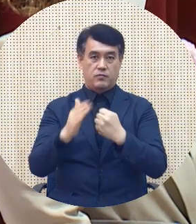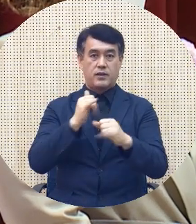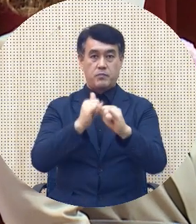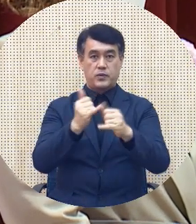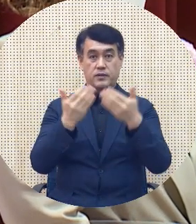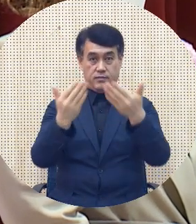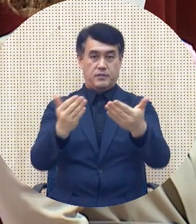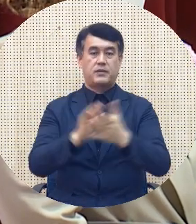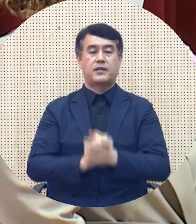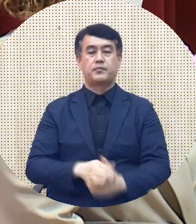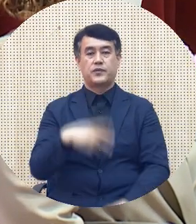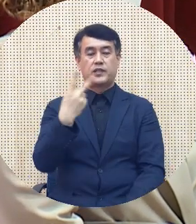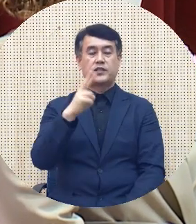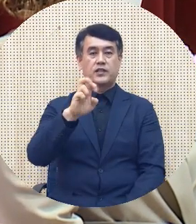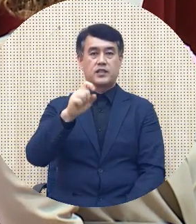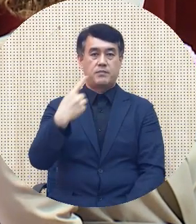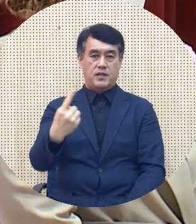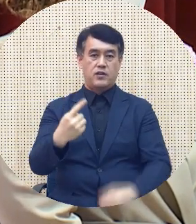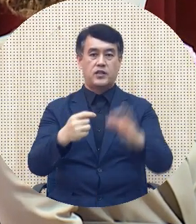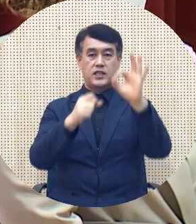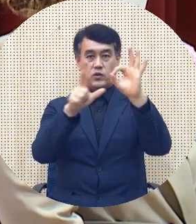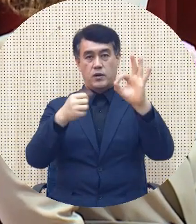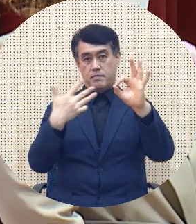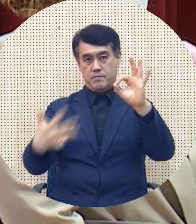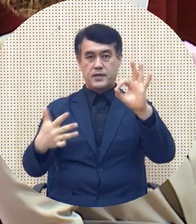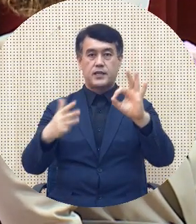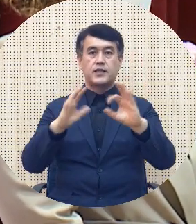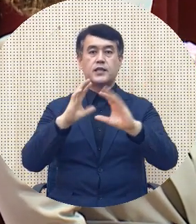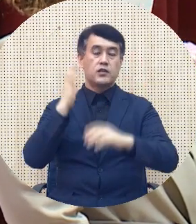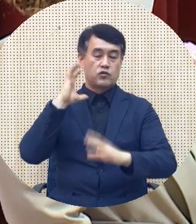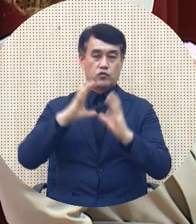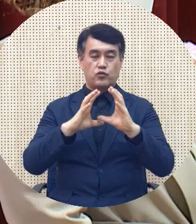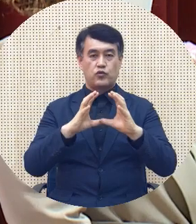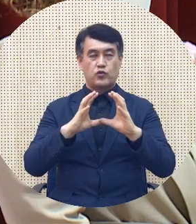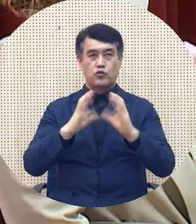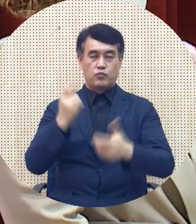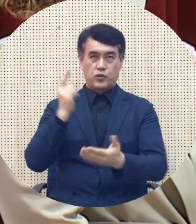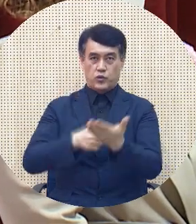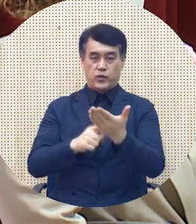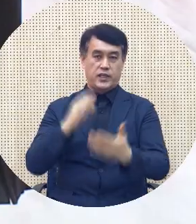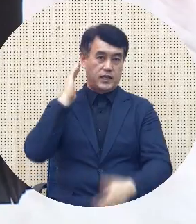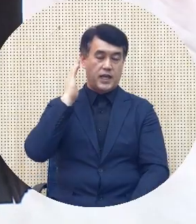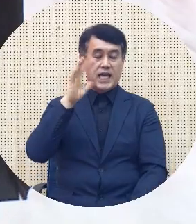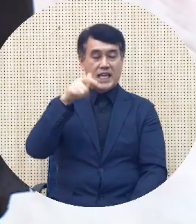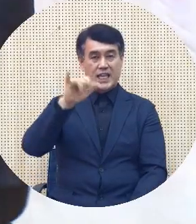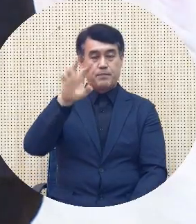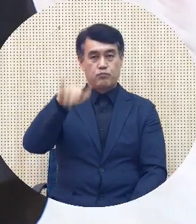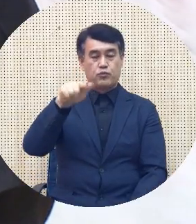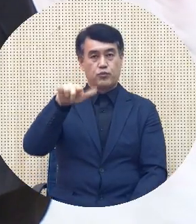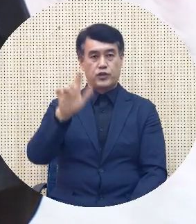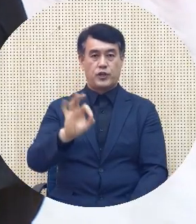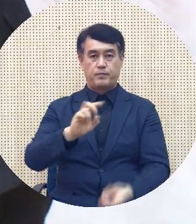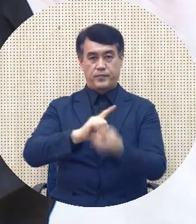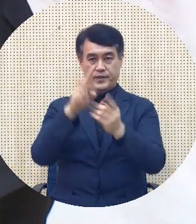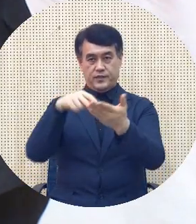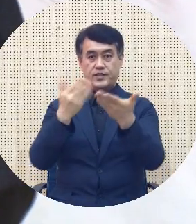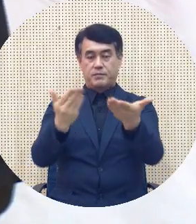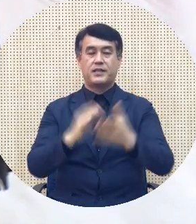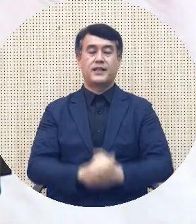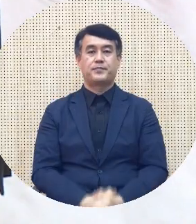이에 표창합니다. 2021년 10월 8일 국무총리 김부겸 대독. 축하드립니다.